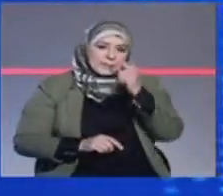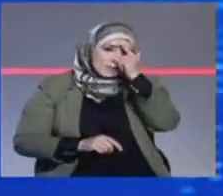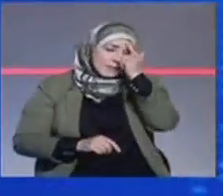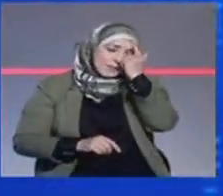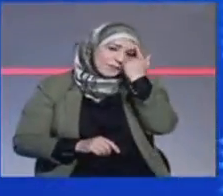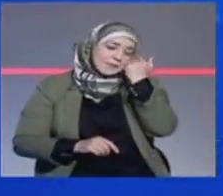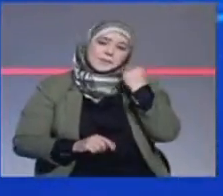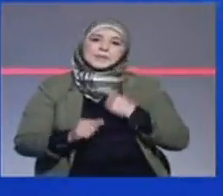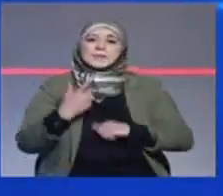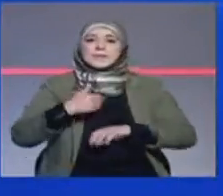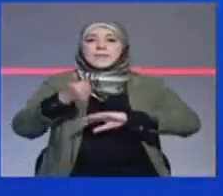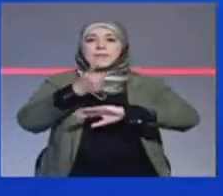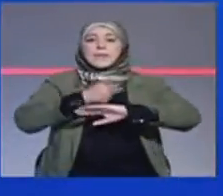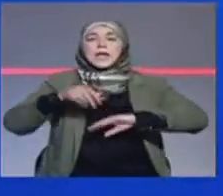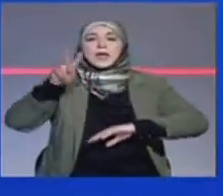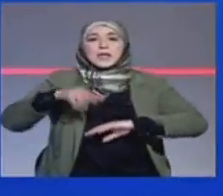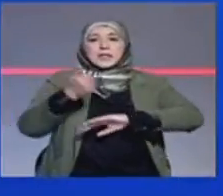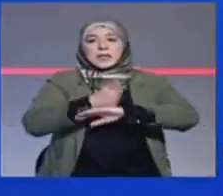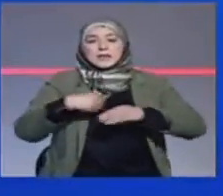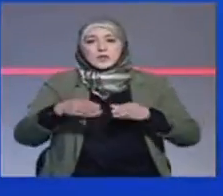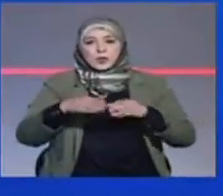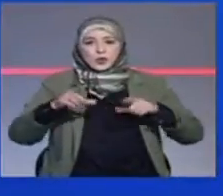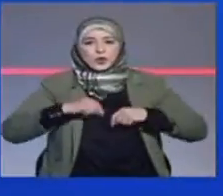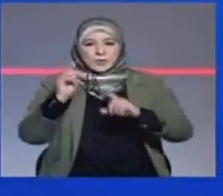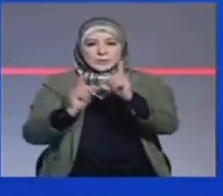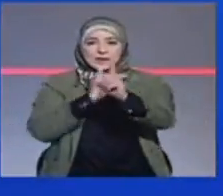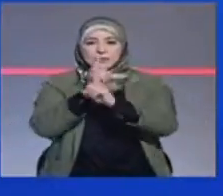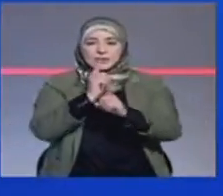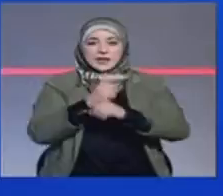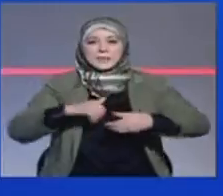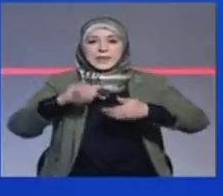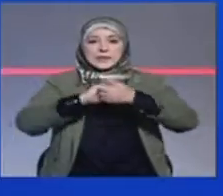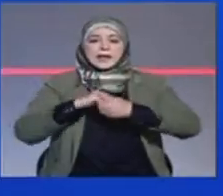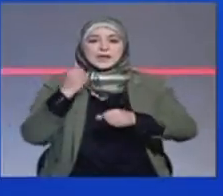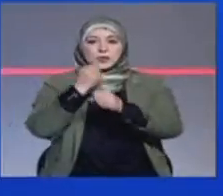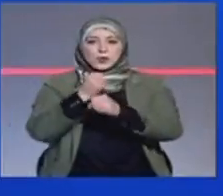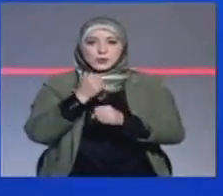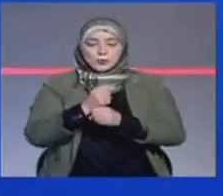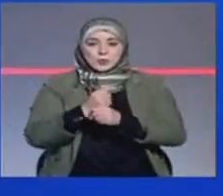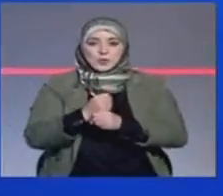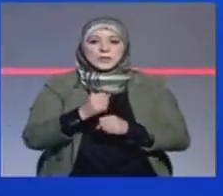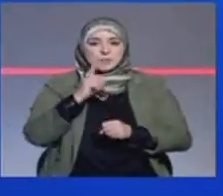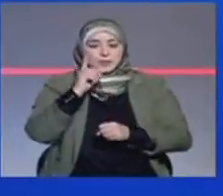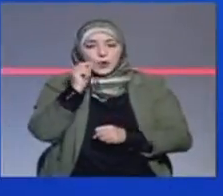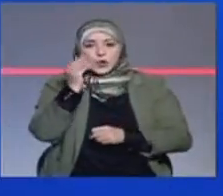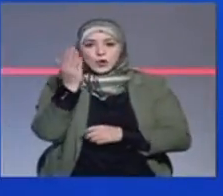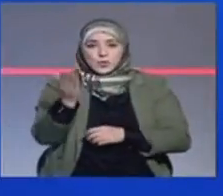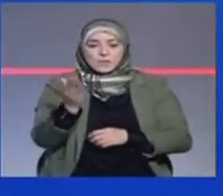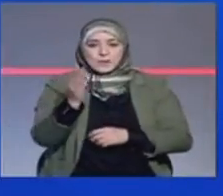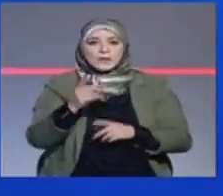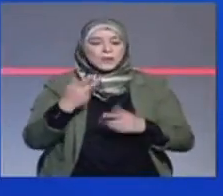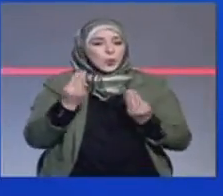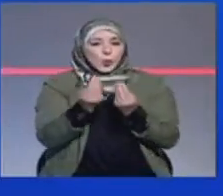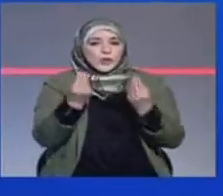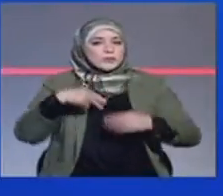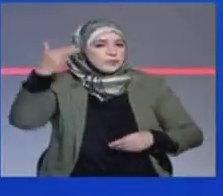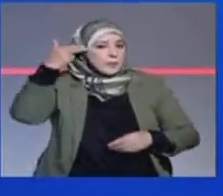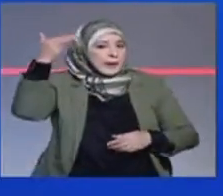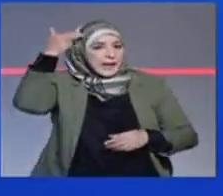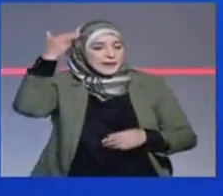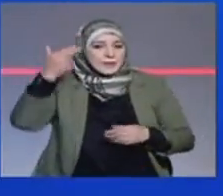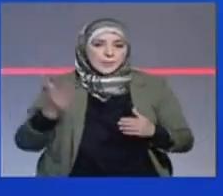أكد رئيس الحكومة هشام المشيشي خلال لقائه بالأمين العام للاتحاد العام التونسي لشغل نور الدين الطبوبي بقصر الحكومة